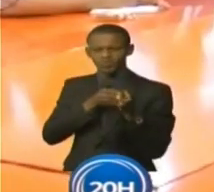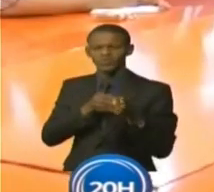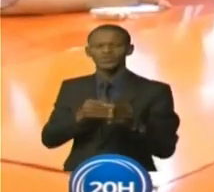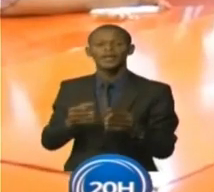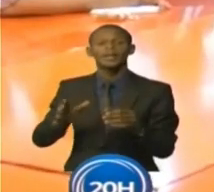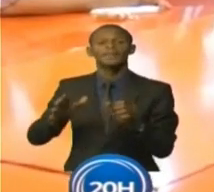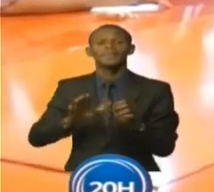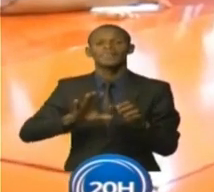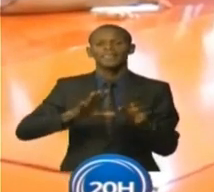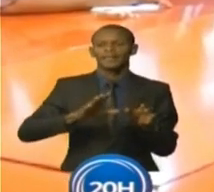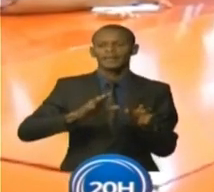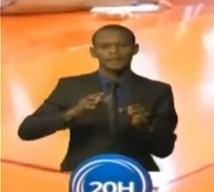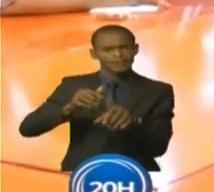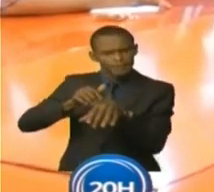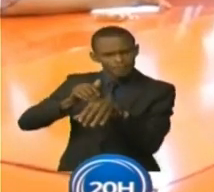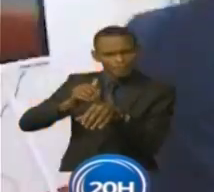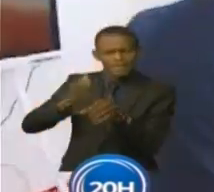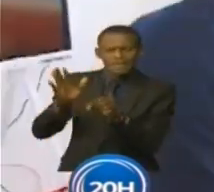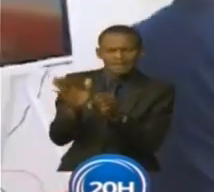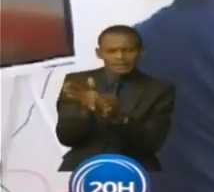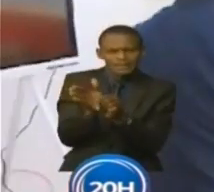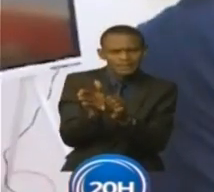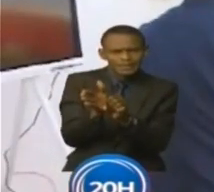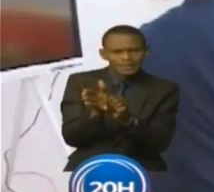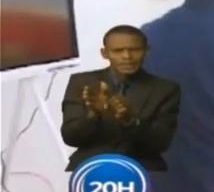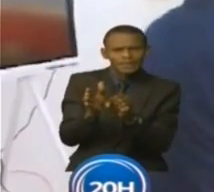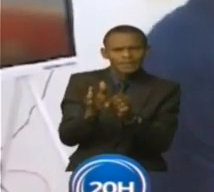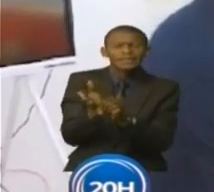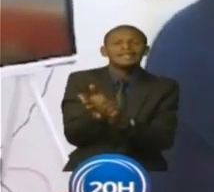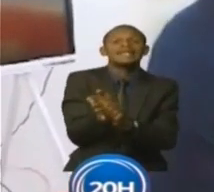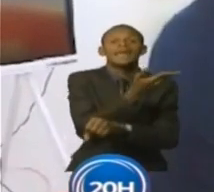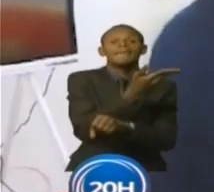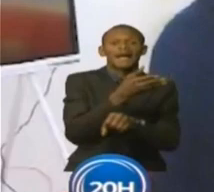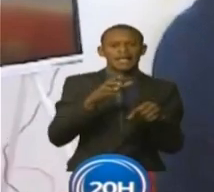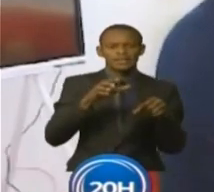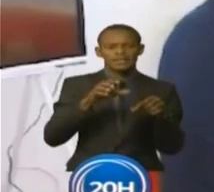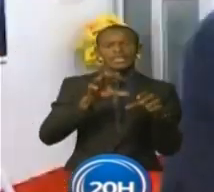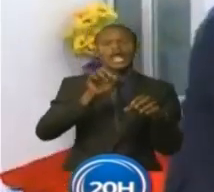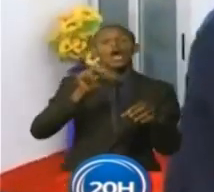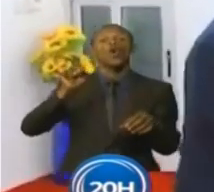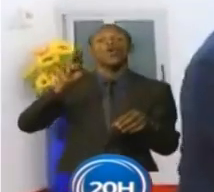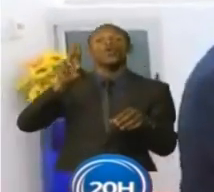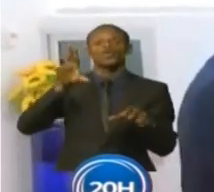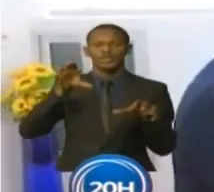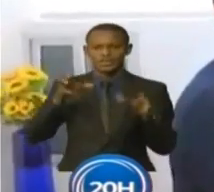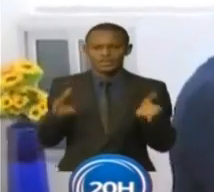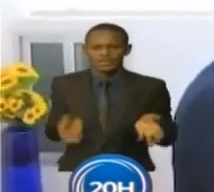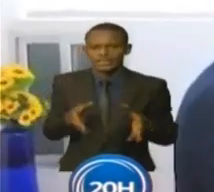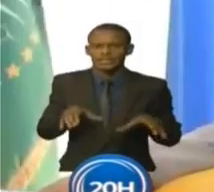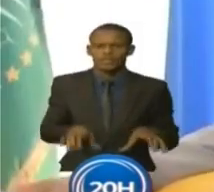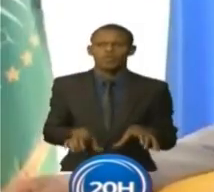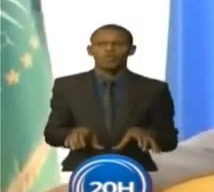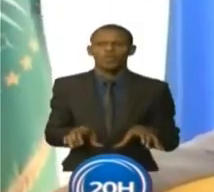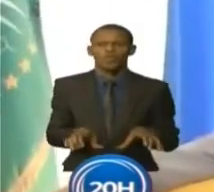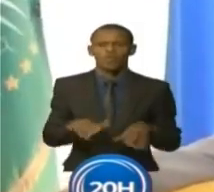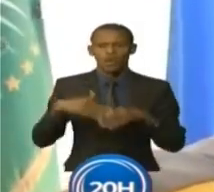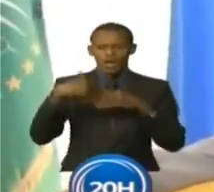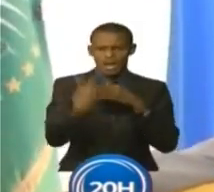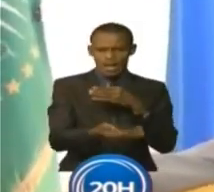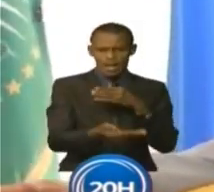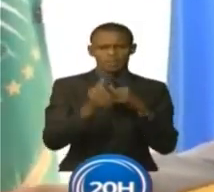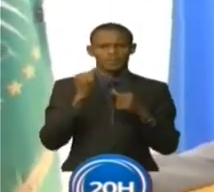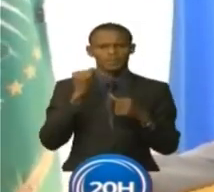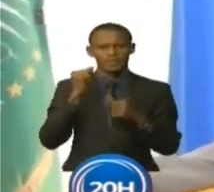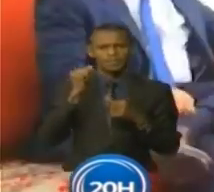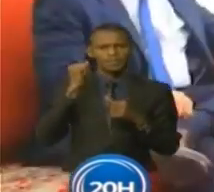vice-premiers ministres, ministre des Affaires étrangères, Christophe Lutundula Palapenapala a échangé avec l'ambassadeur du Brésil en poste